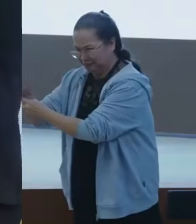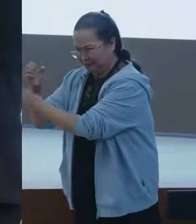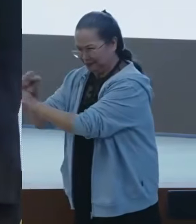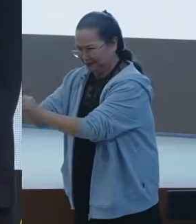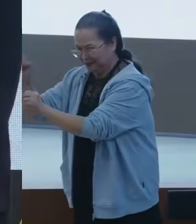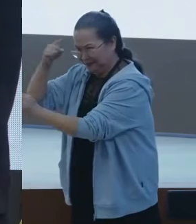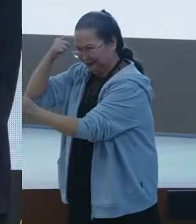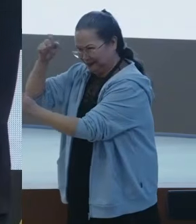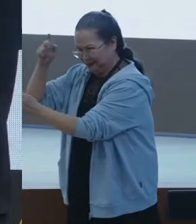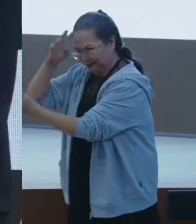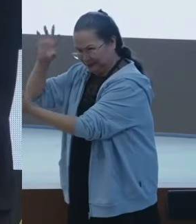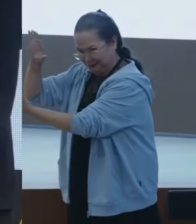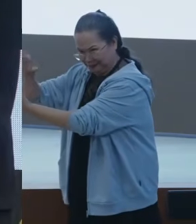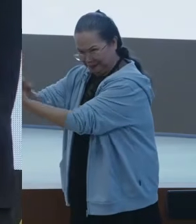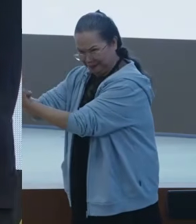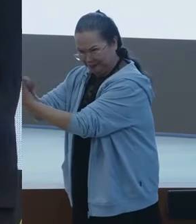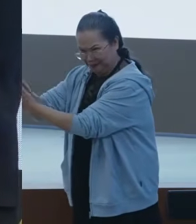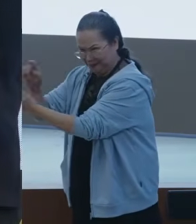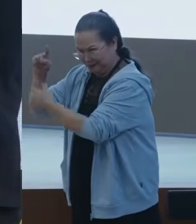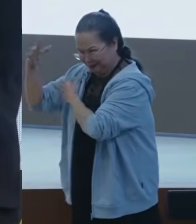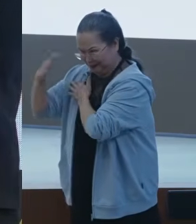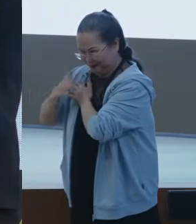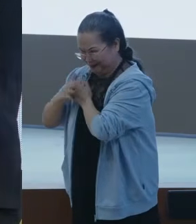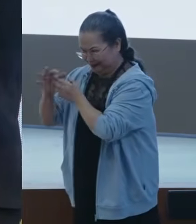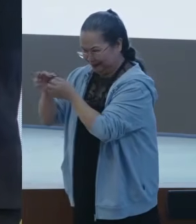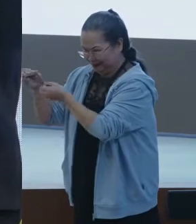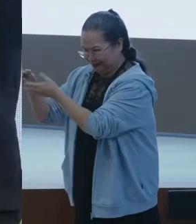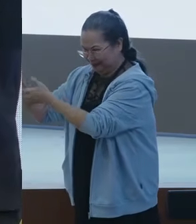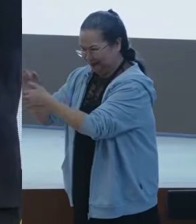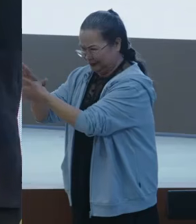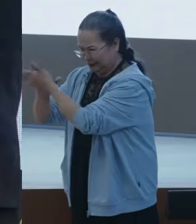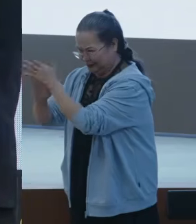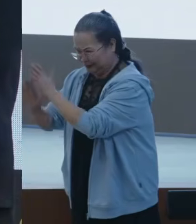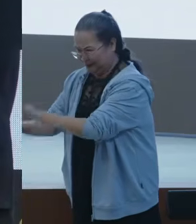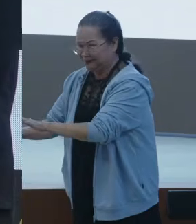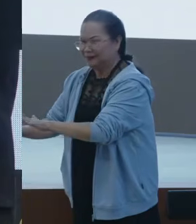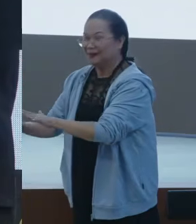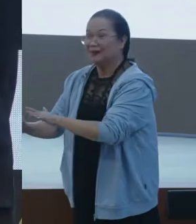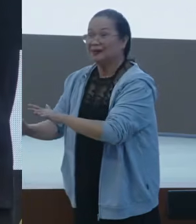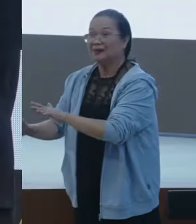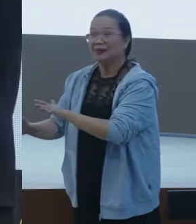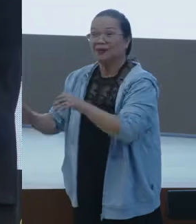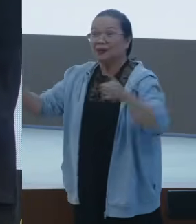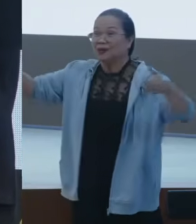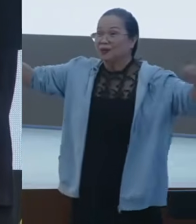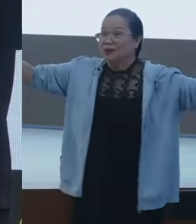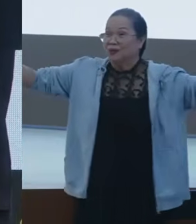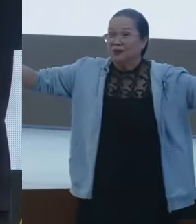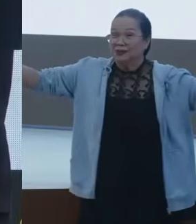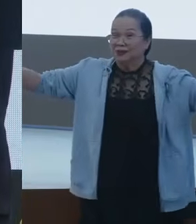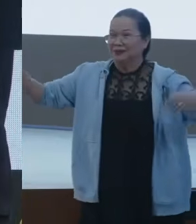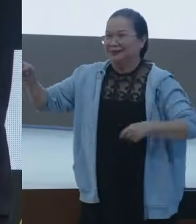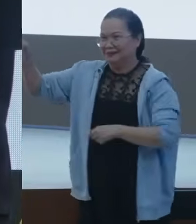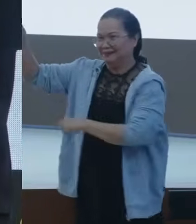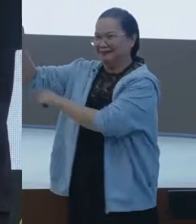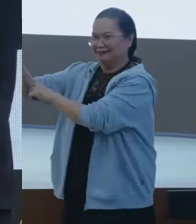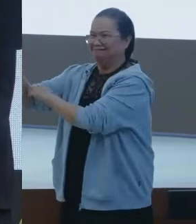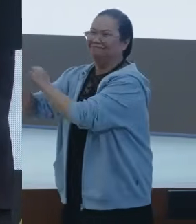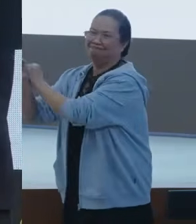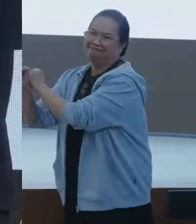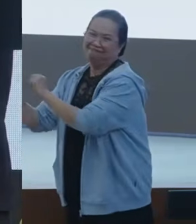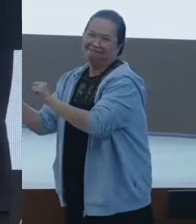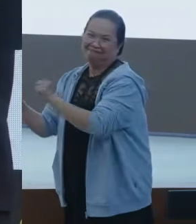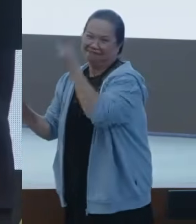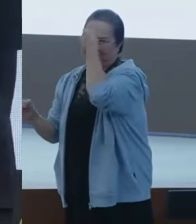katotohanan ng kagandahang loob ng Diyos, binigyan ng kapayapaan dahil siya ay niligtas ng Panginoon. At